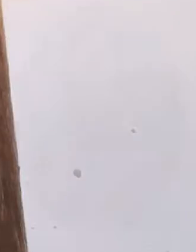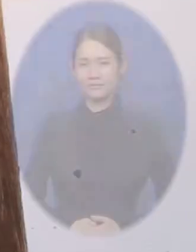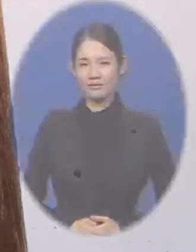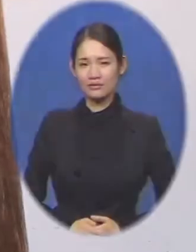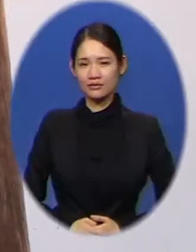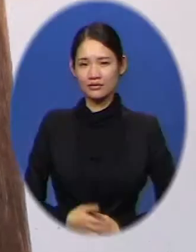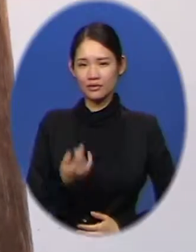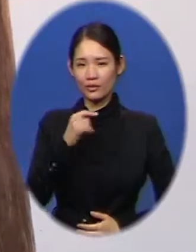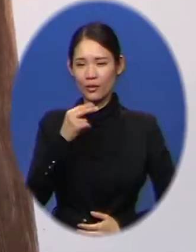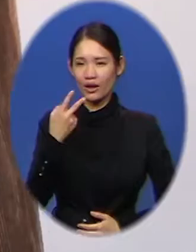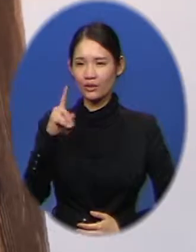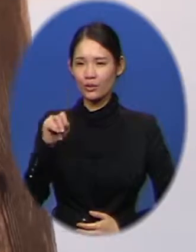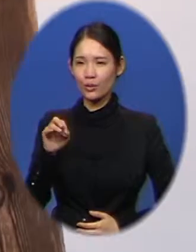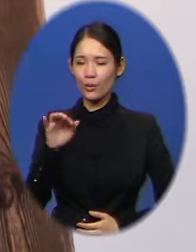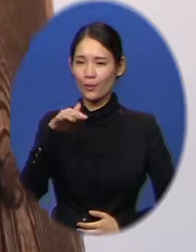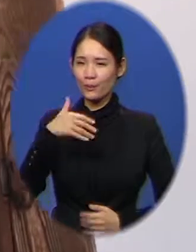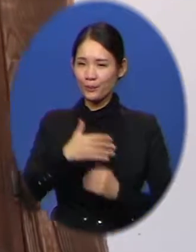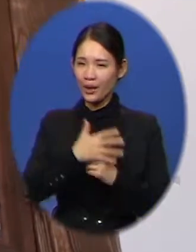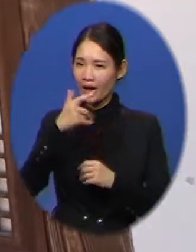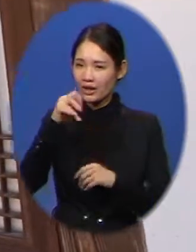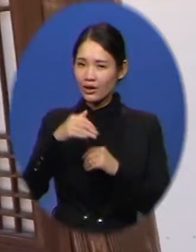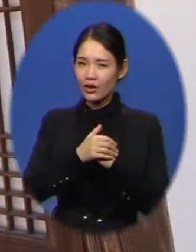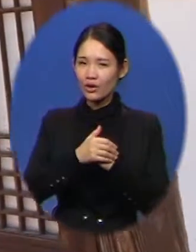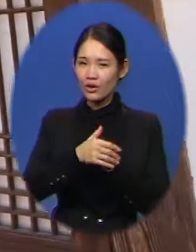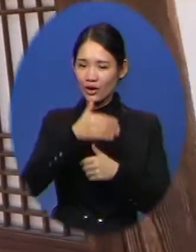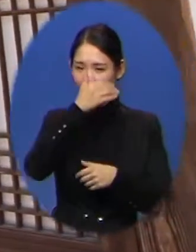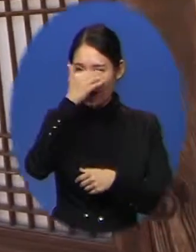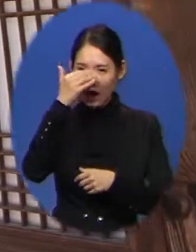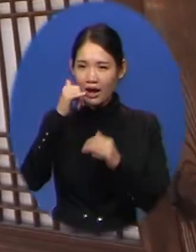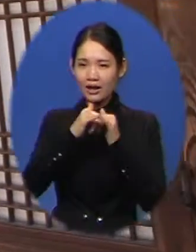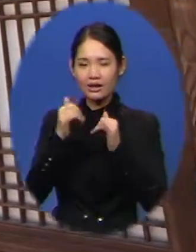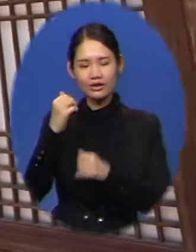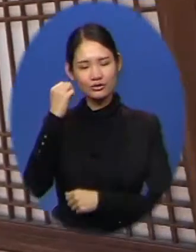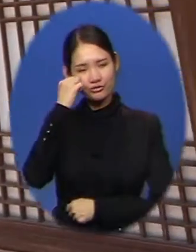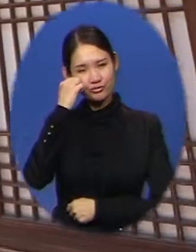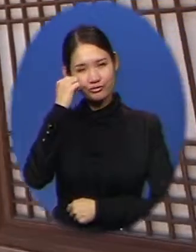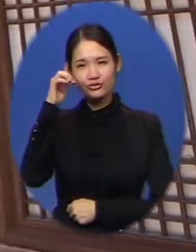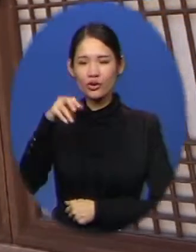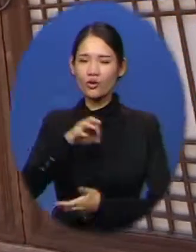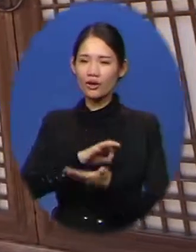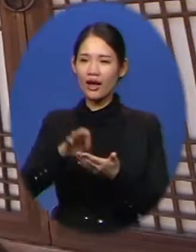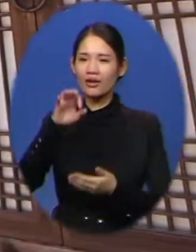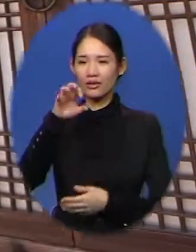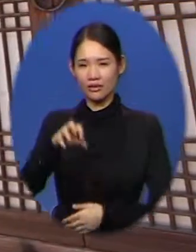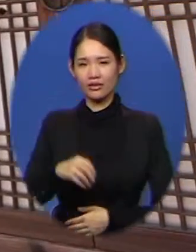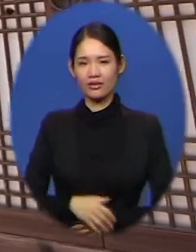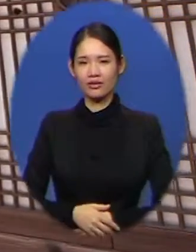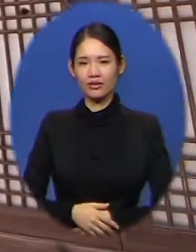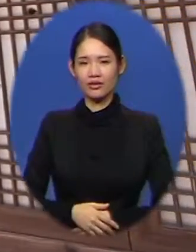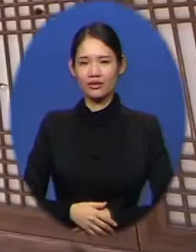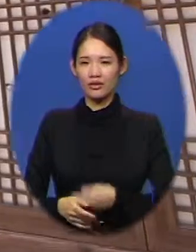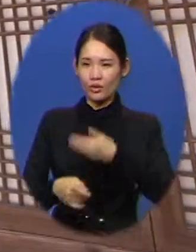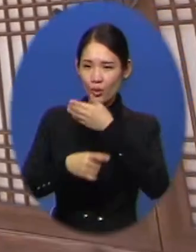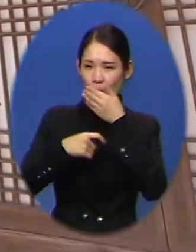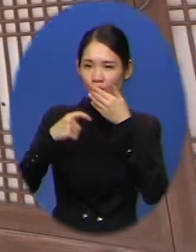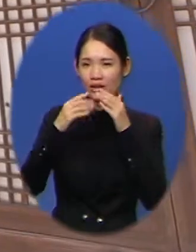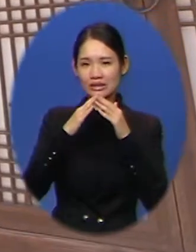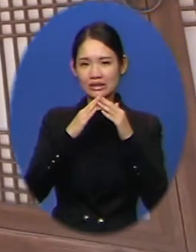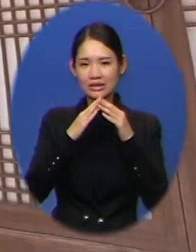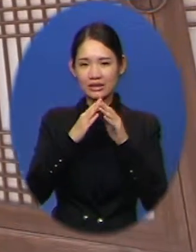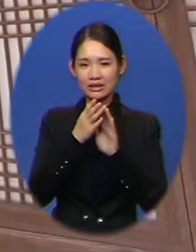관동 팔경과 경포대를 유람하는 선비들의 숙소로 사용된 행랑채. 도둑이 이 집의 긴